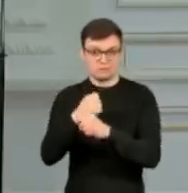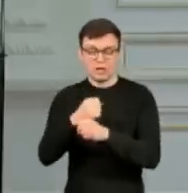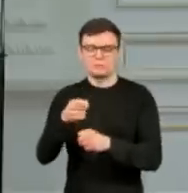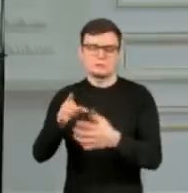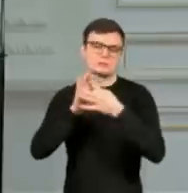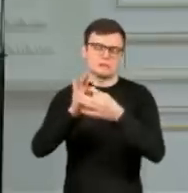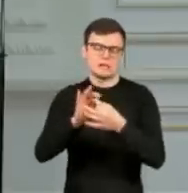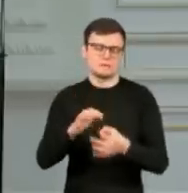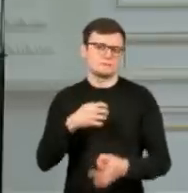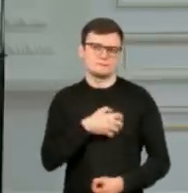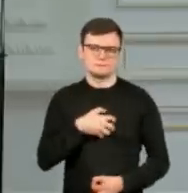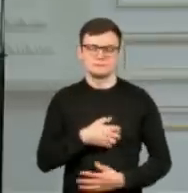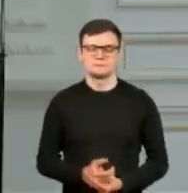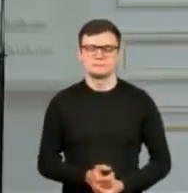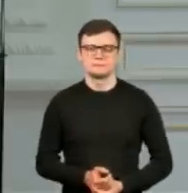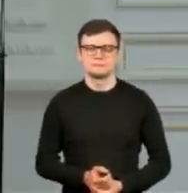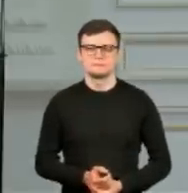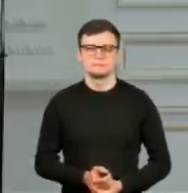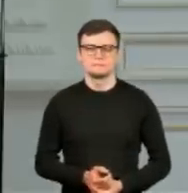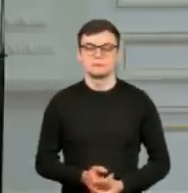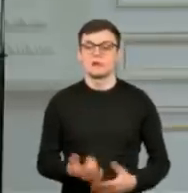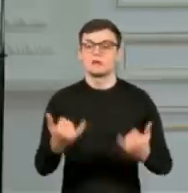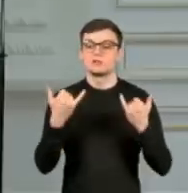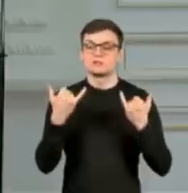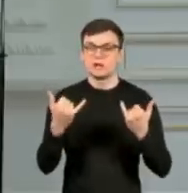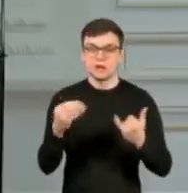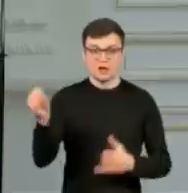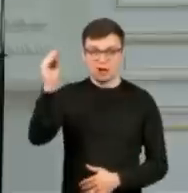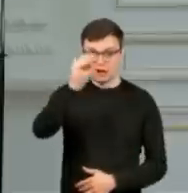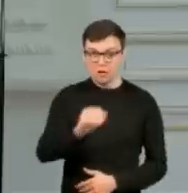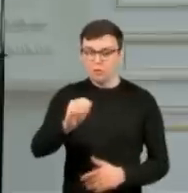pagrindas. Šiandien mūsų žemyną drebina